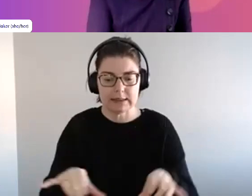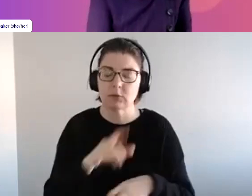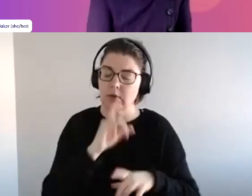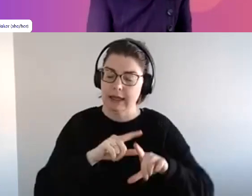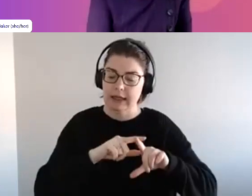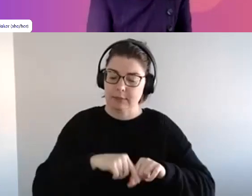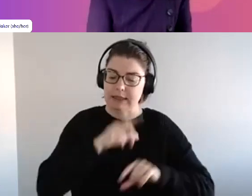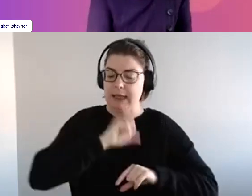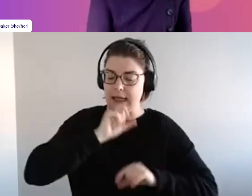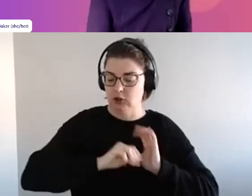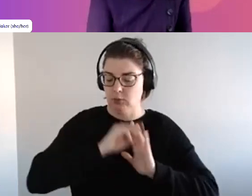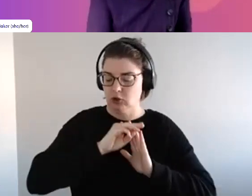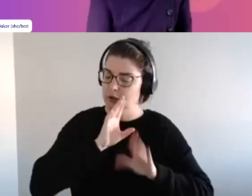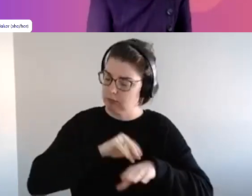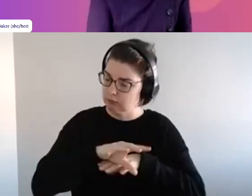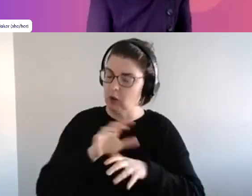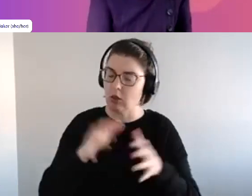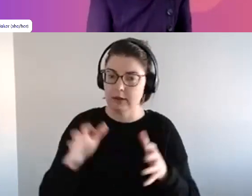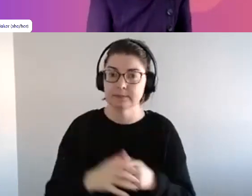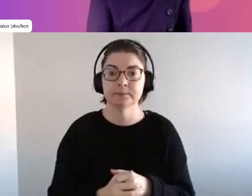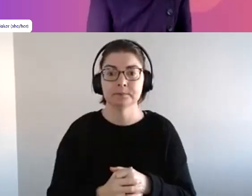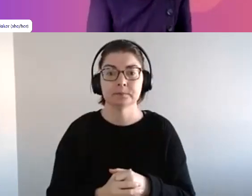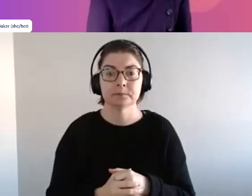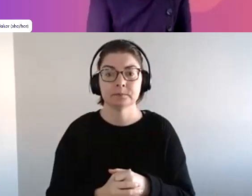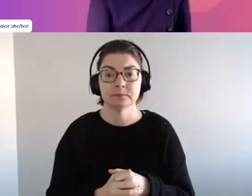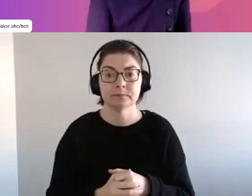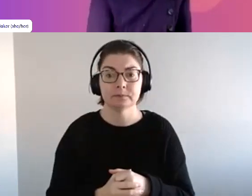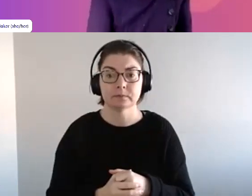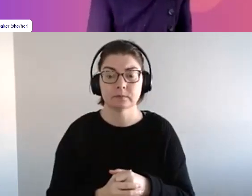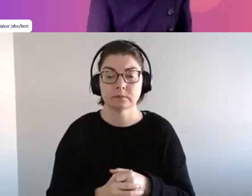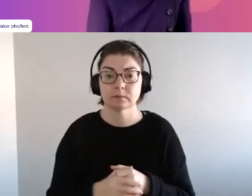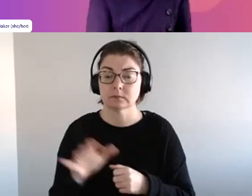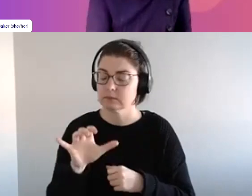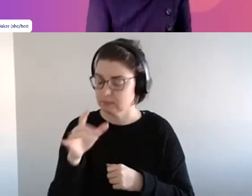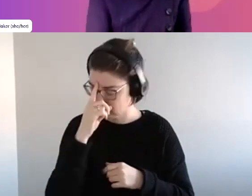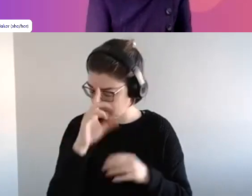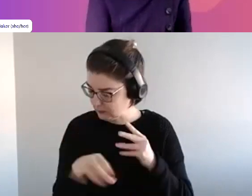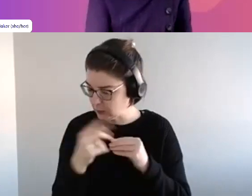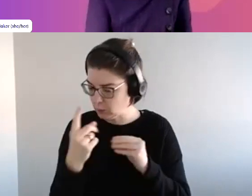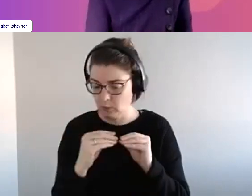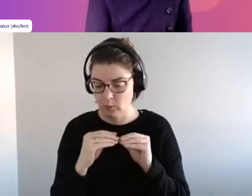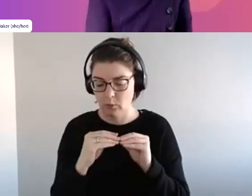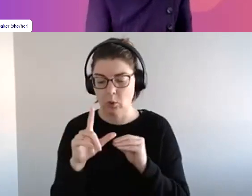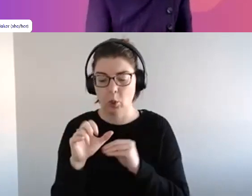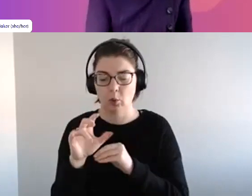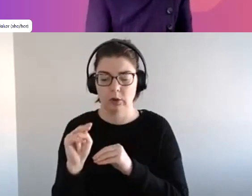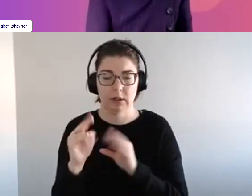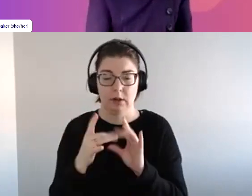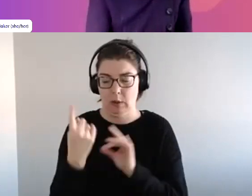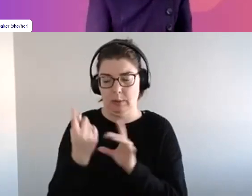là j'ai la maturité sont des facteurs importants j'ai un autre point